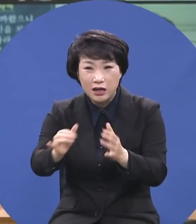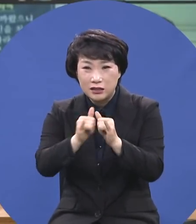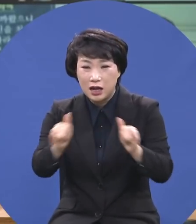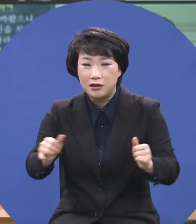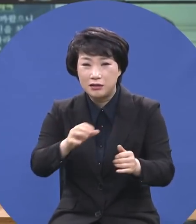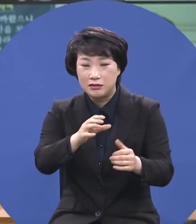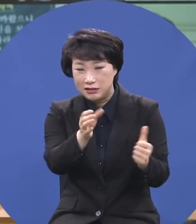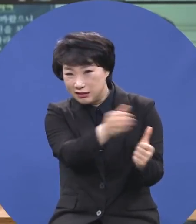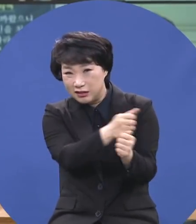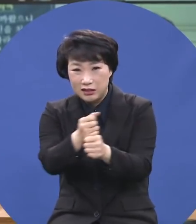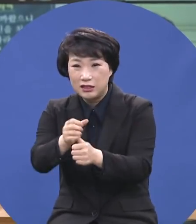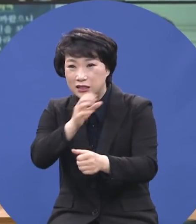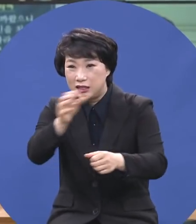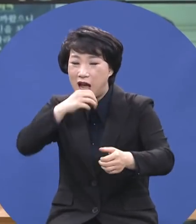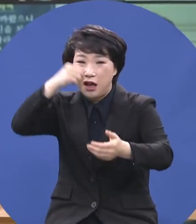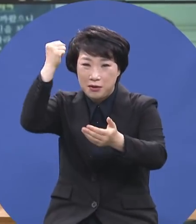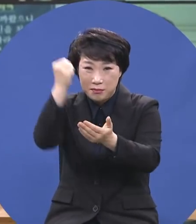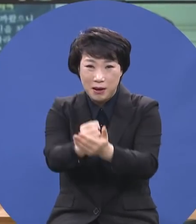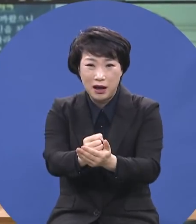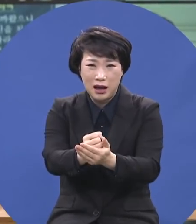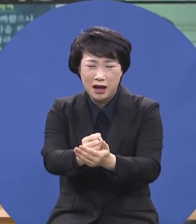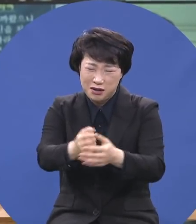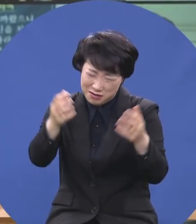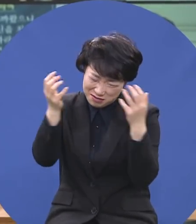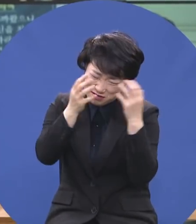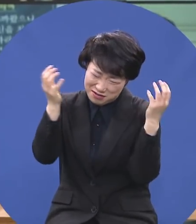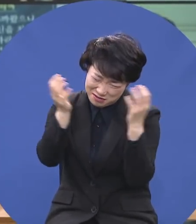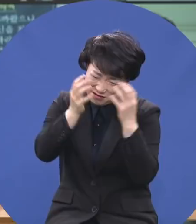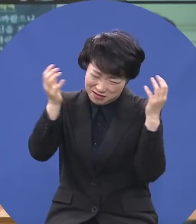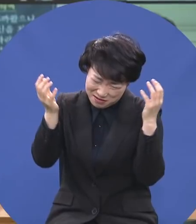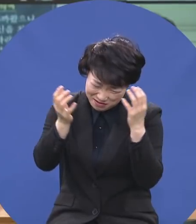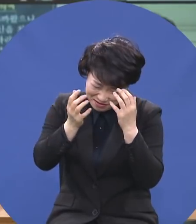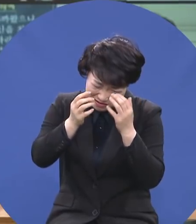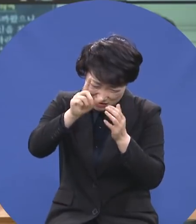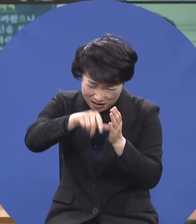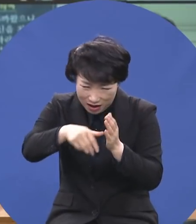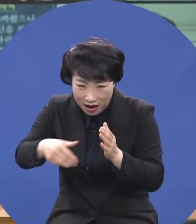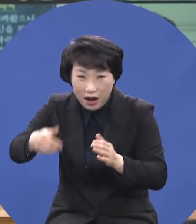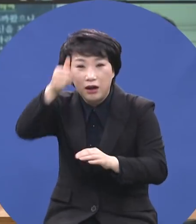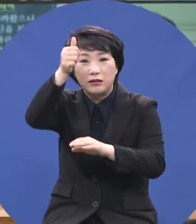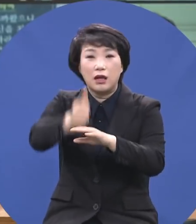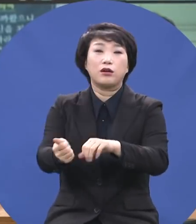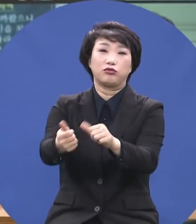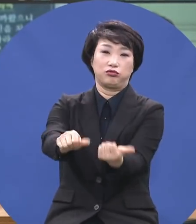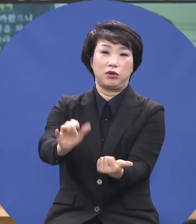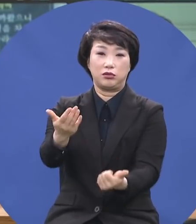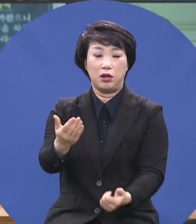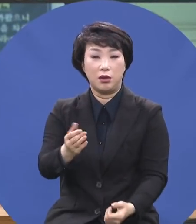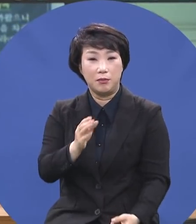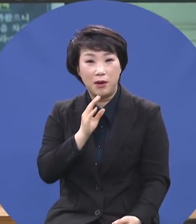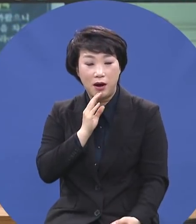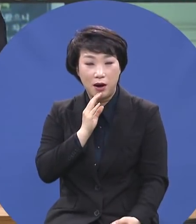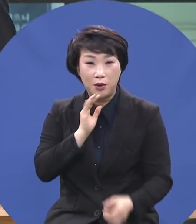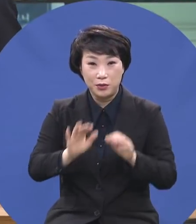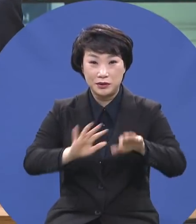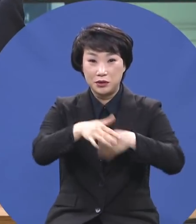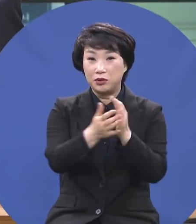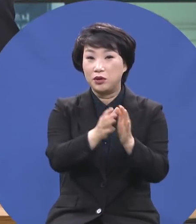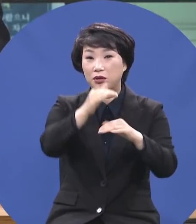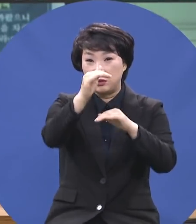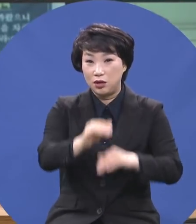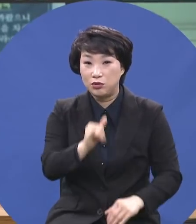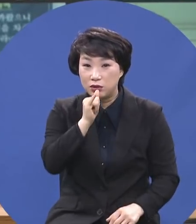박아 아주 쓰레기처럼 고통 당하다 죽이는 게 십자가인데, 그래서 본문에 뭐라고